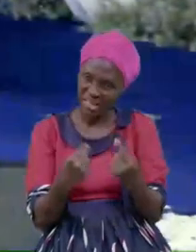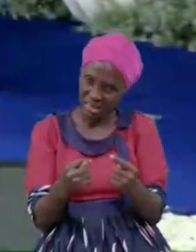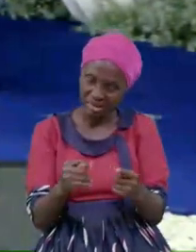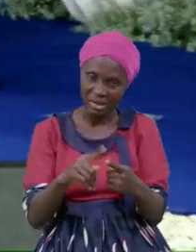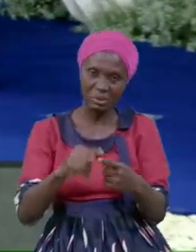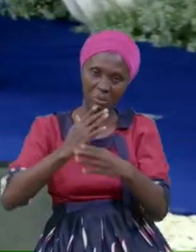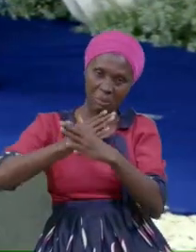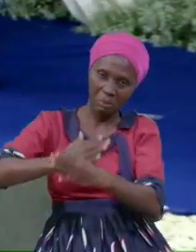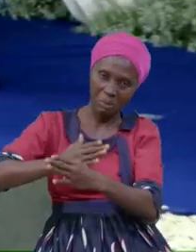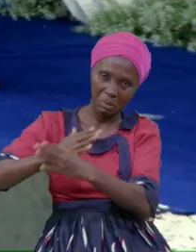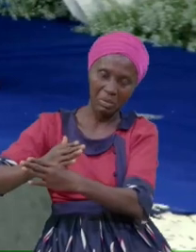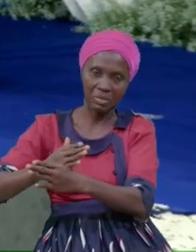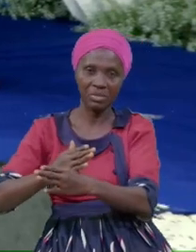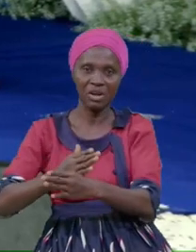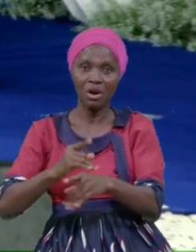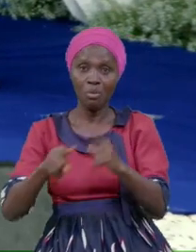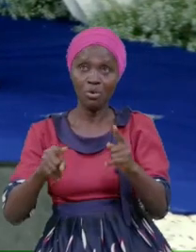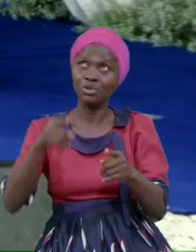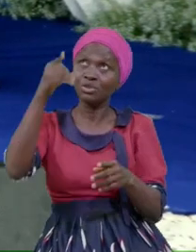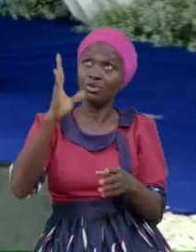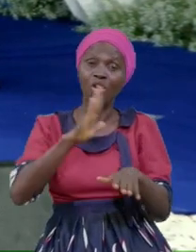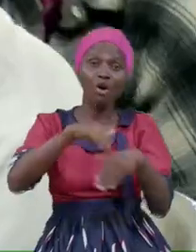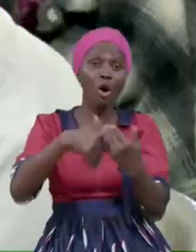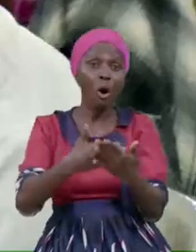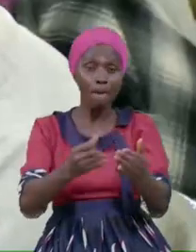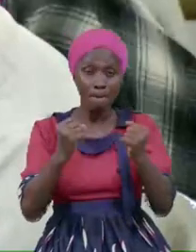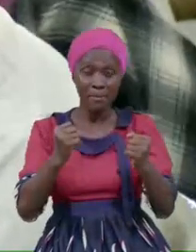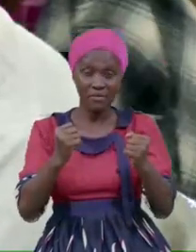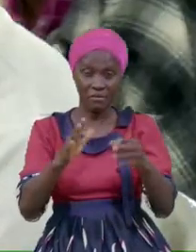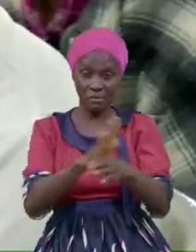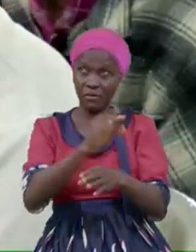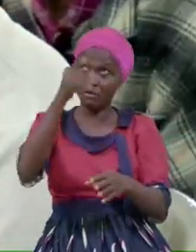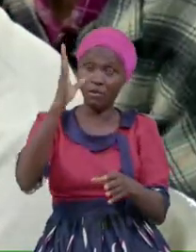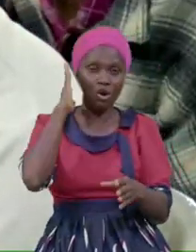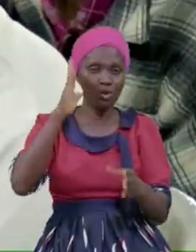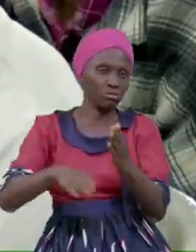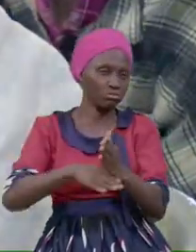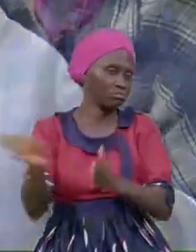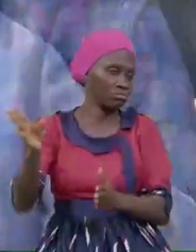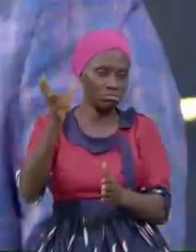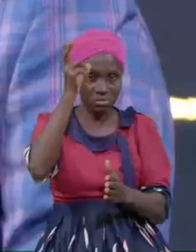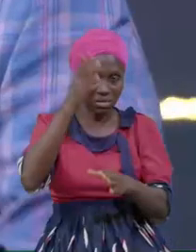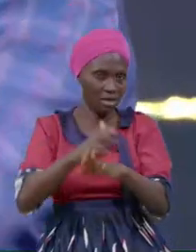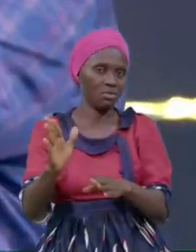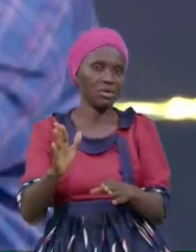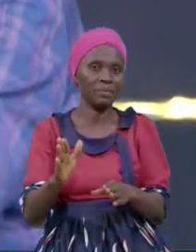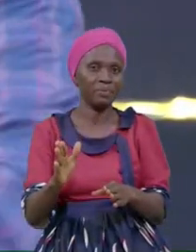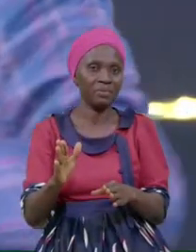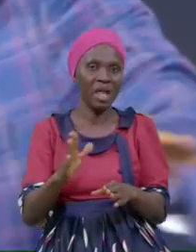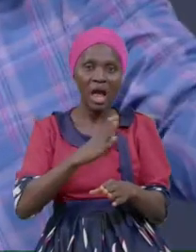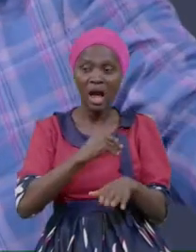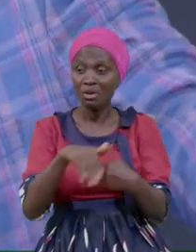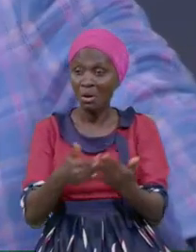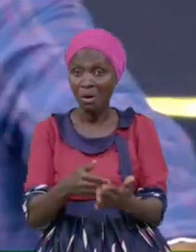Satan peut essayer de bloquer la voie, mais le Dieu Tout-Puissant va le renvoyer de ton chemin. Et tous ceux qui disent non, non, non,